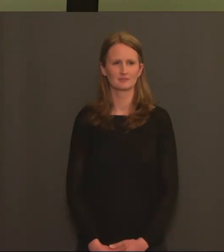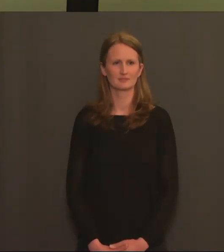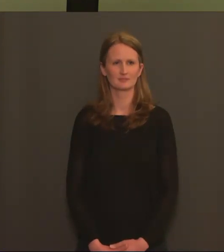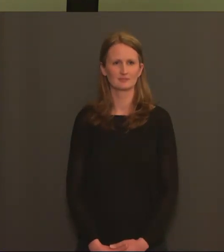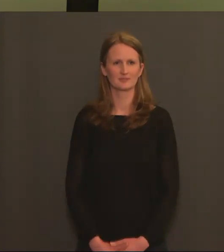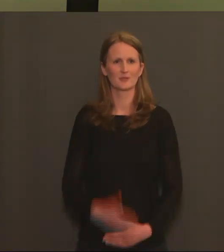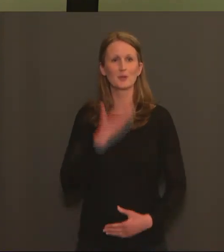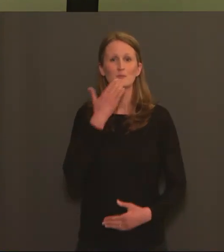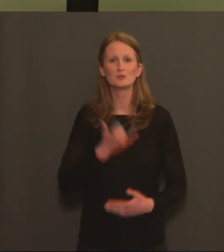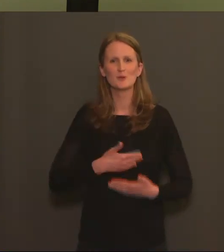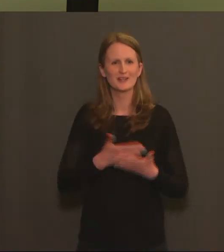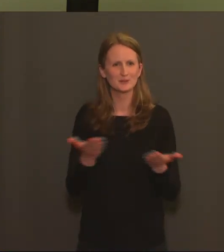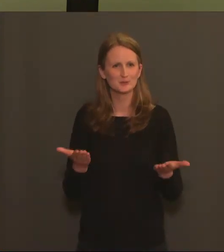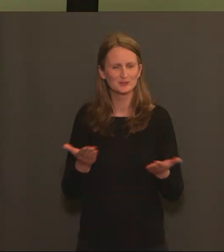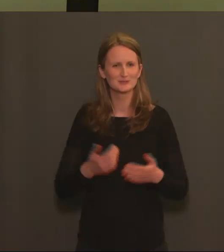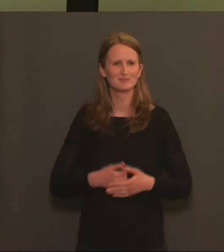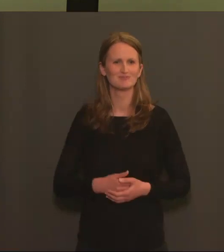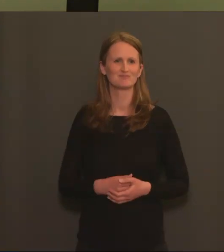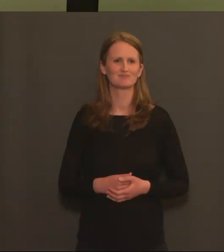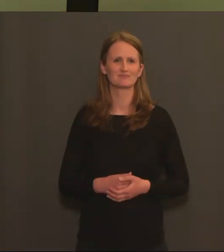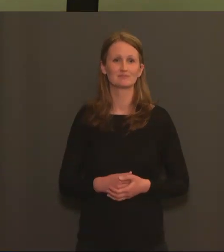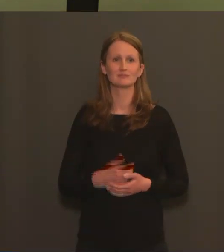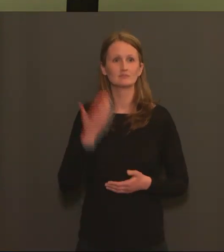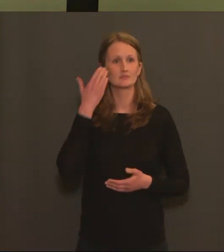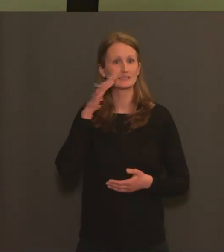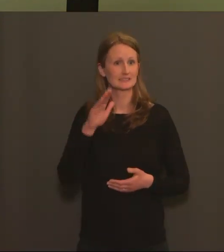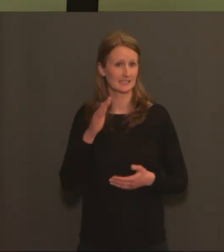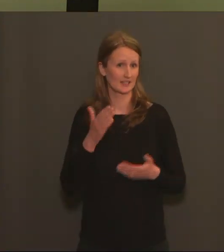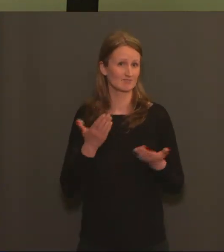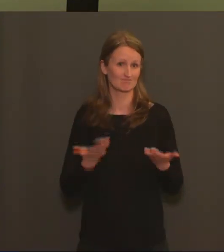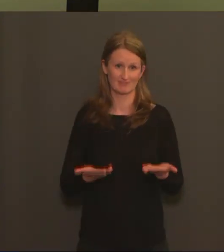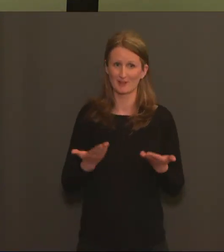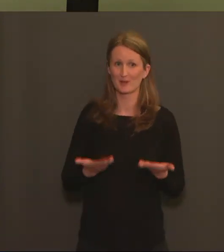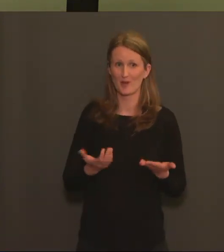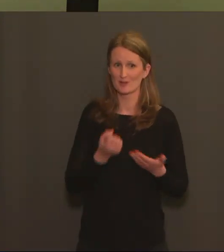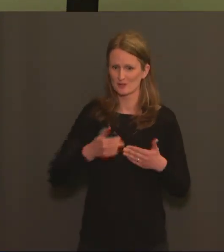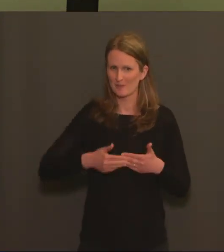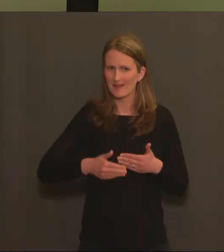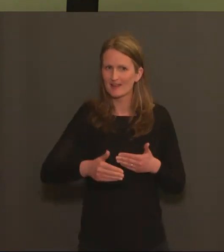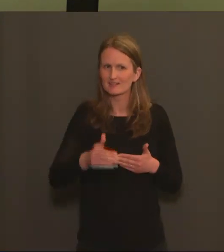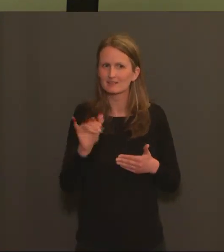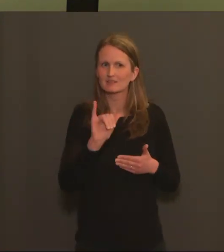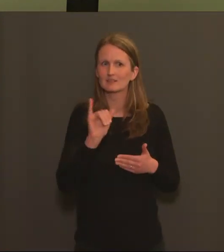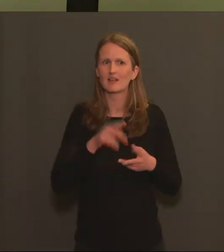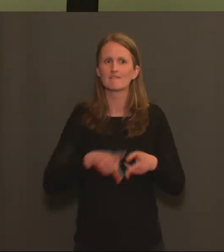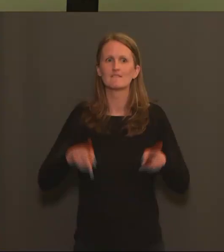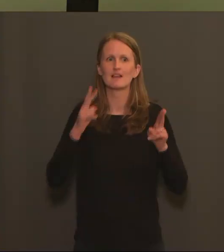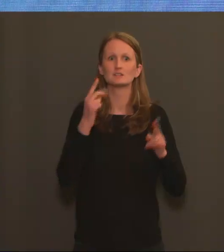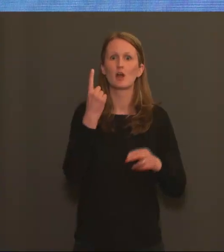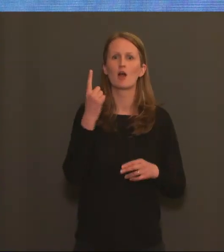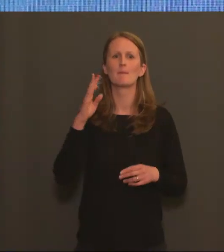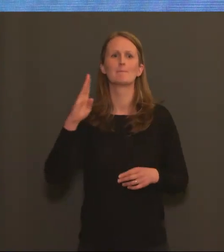Bonjour à tous. Comme vous le savez, cette semaine débute la phase 1B de la campagne de